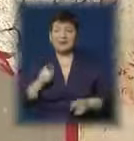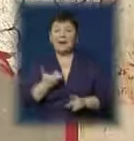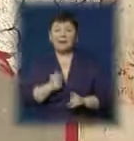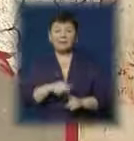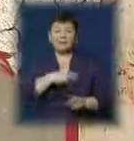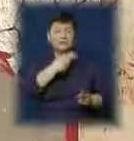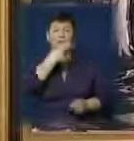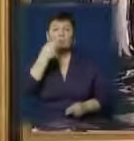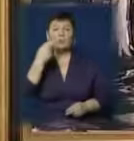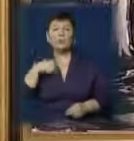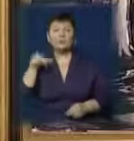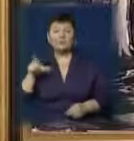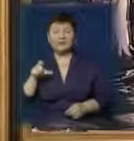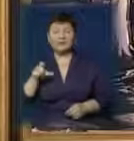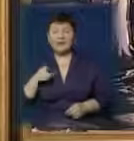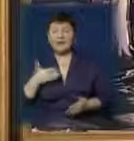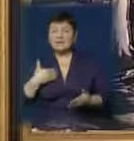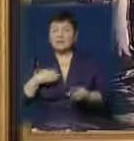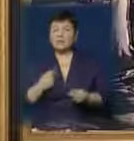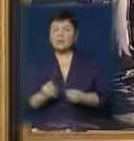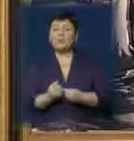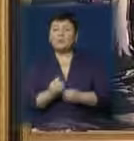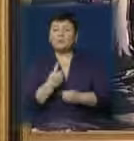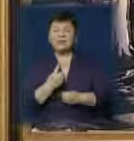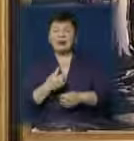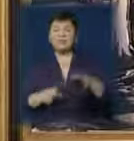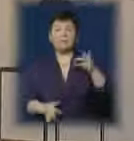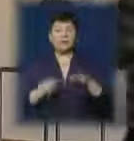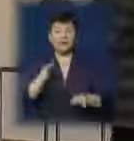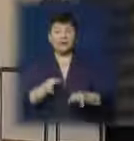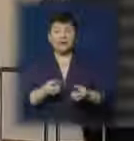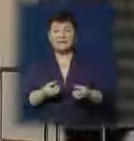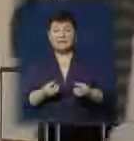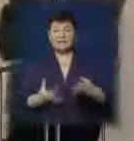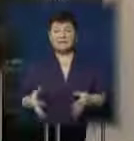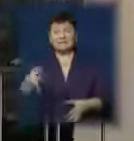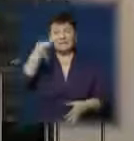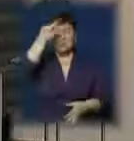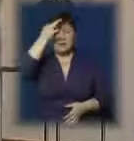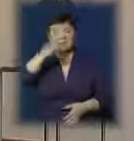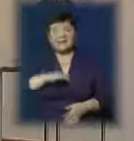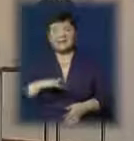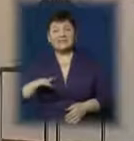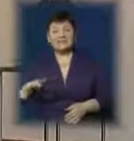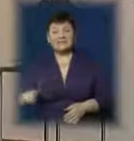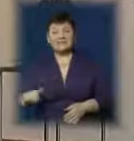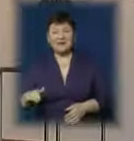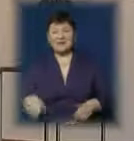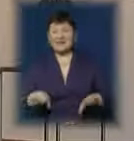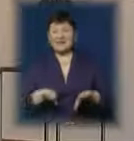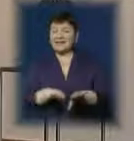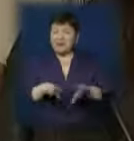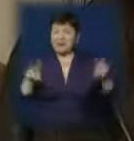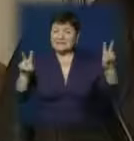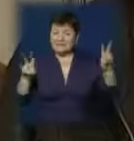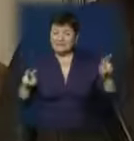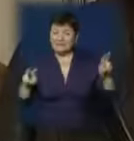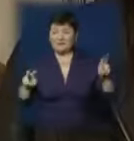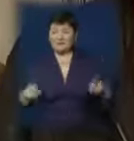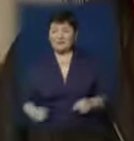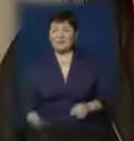художників Великдень асоціюється з пробудженням природи, світлими спогадами дитинства та сакральними символами.